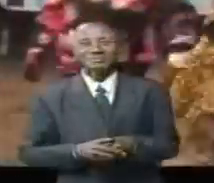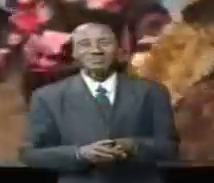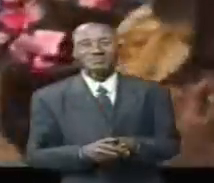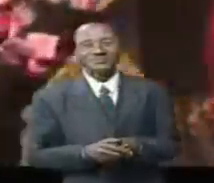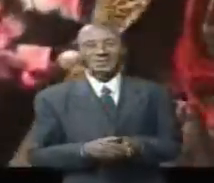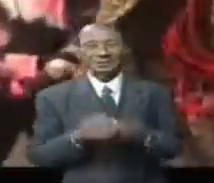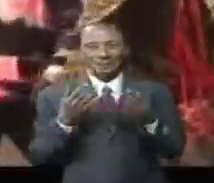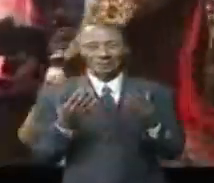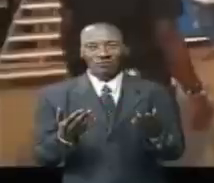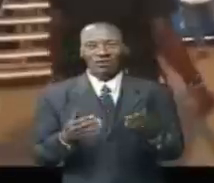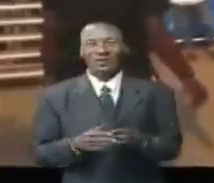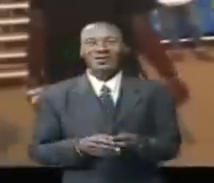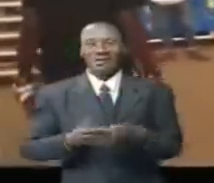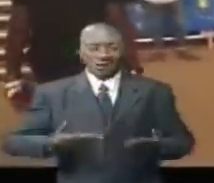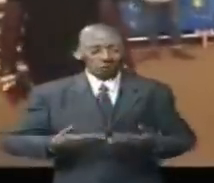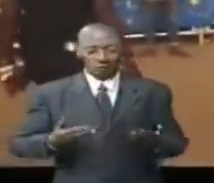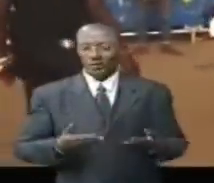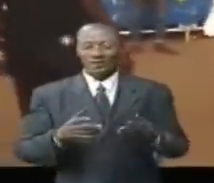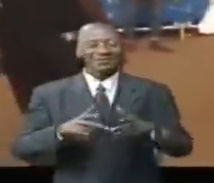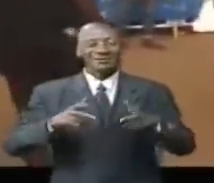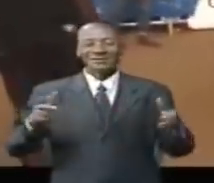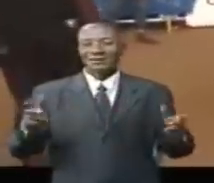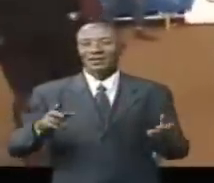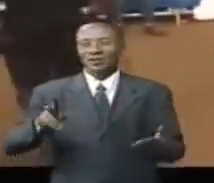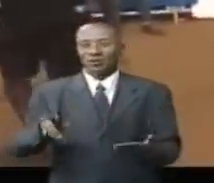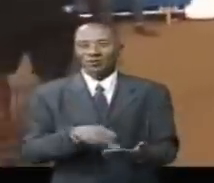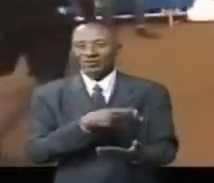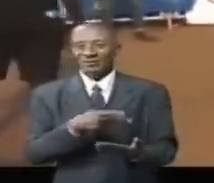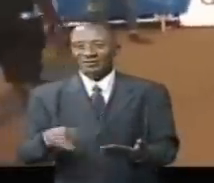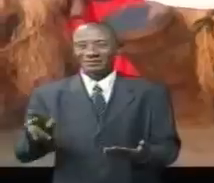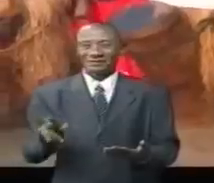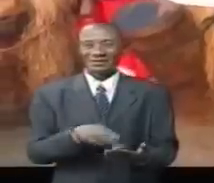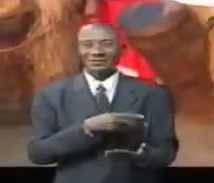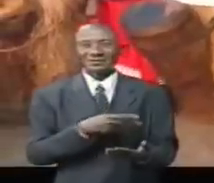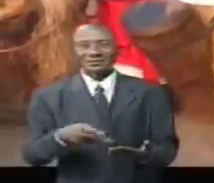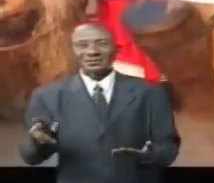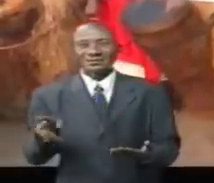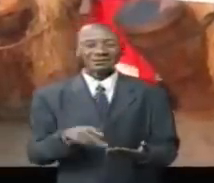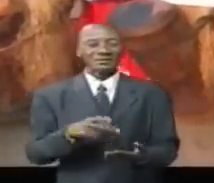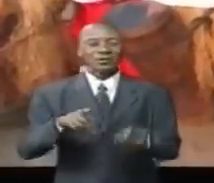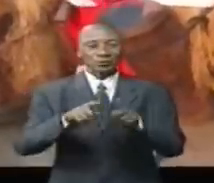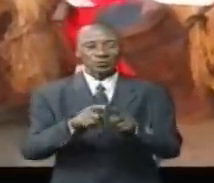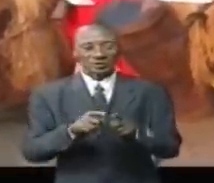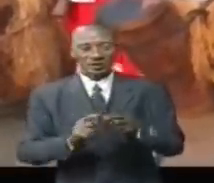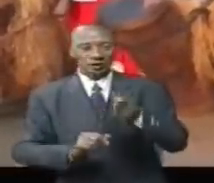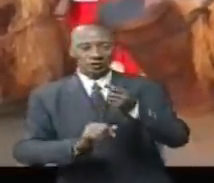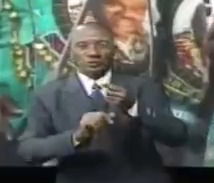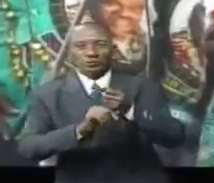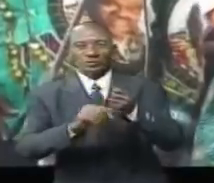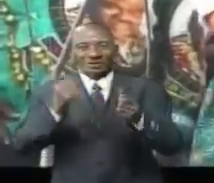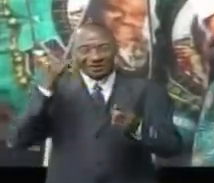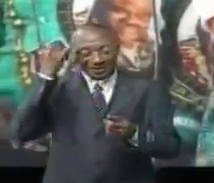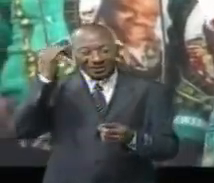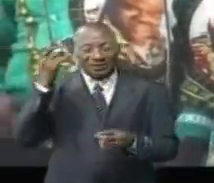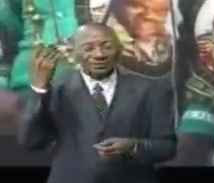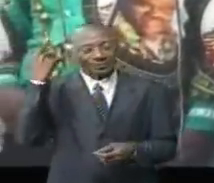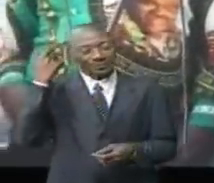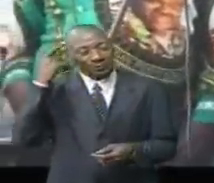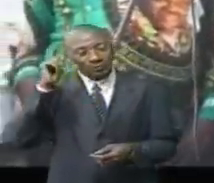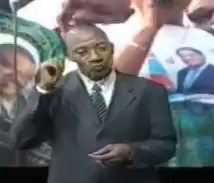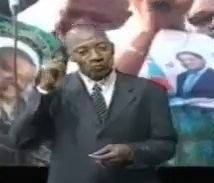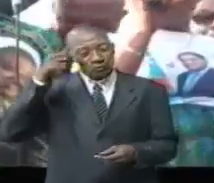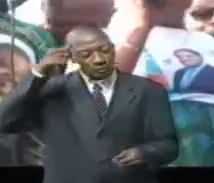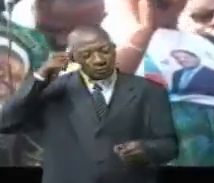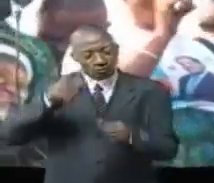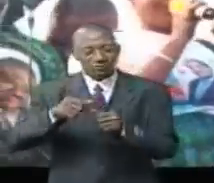Soukou et la restitution de la relique du héros national Patrice Emery Lumumba par la Belgique. Autre temps fort de